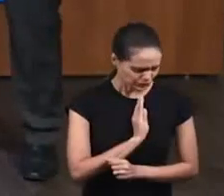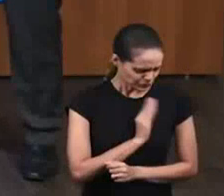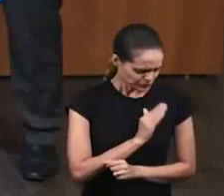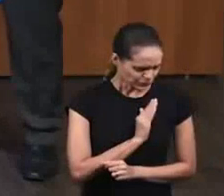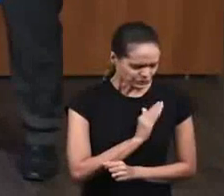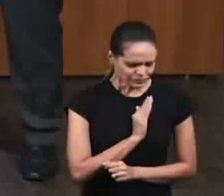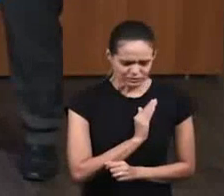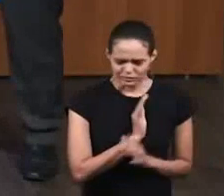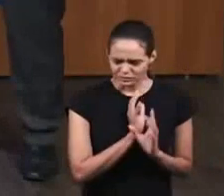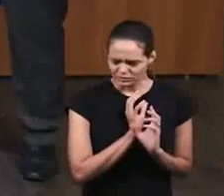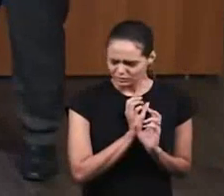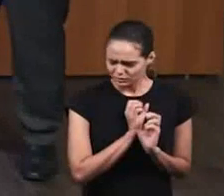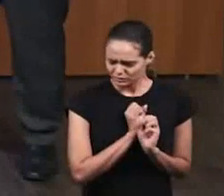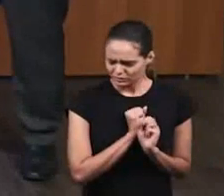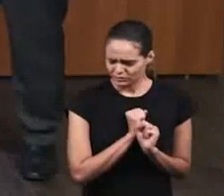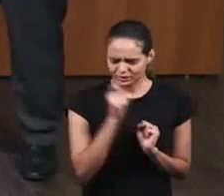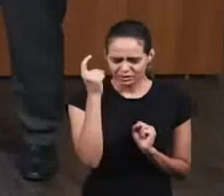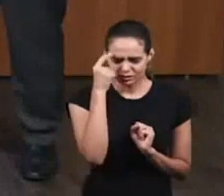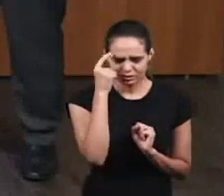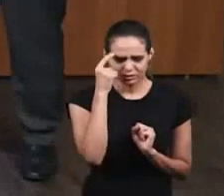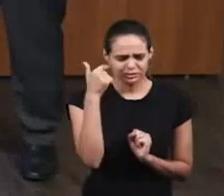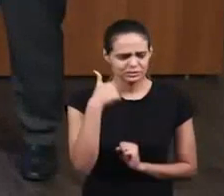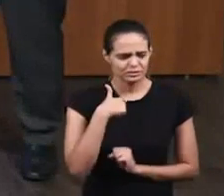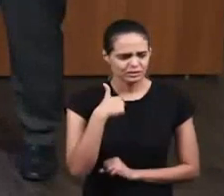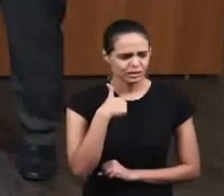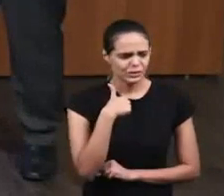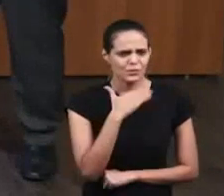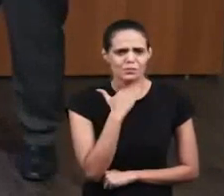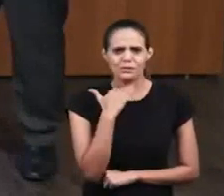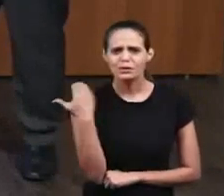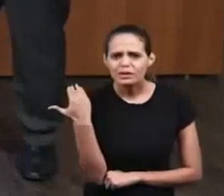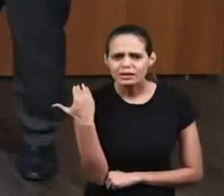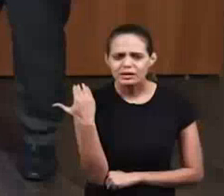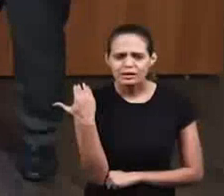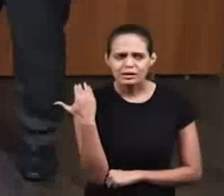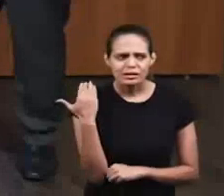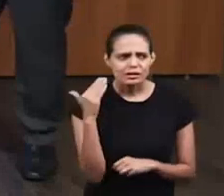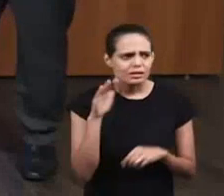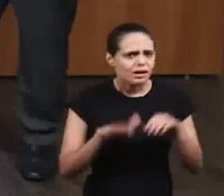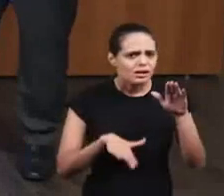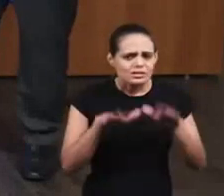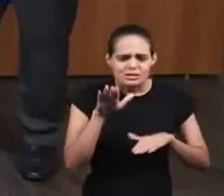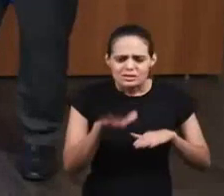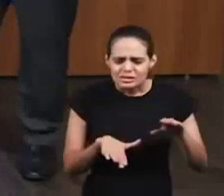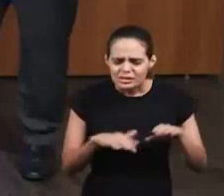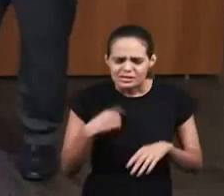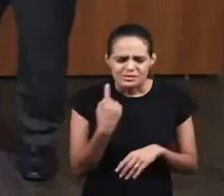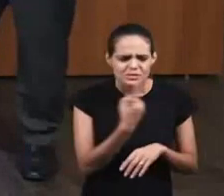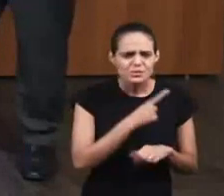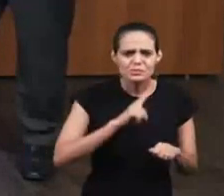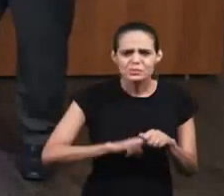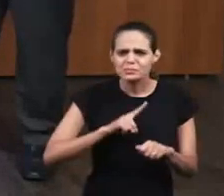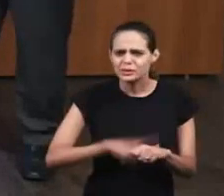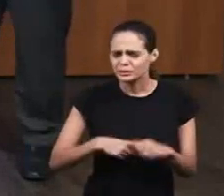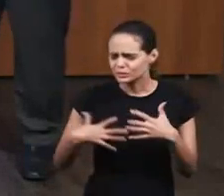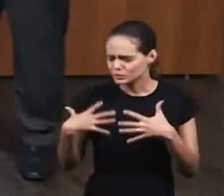Und auch viele heute fühlen diese Todesbanden aus der Nähe. Das ist das bedrückte